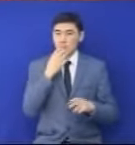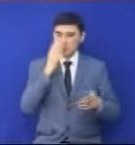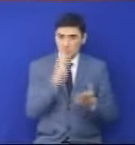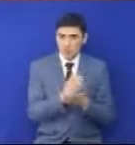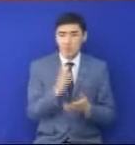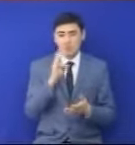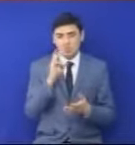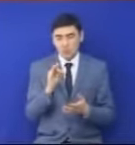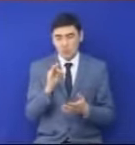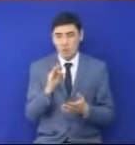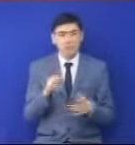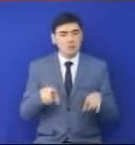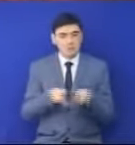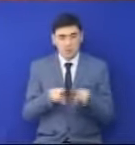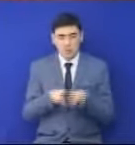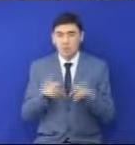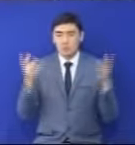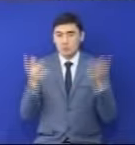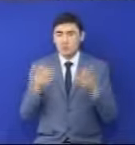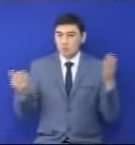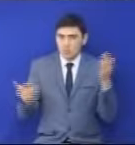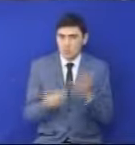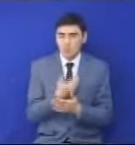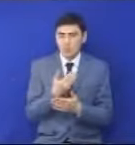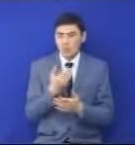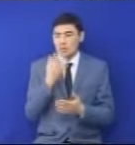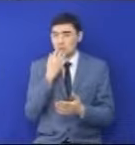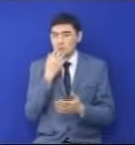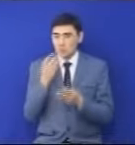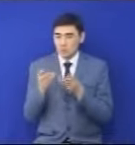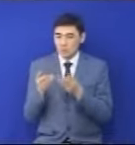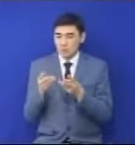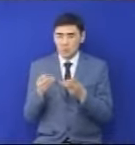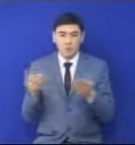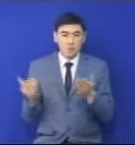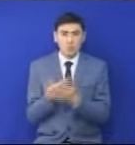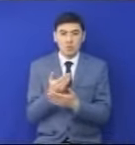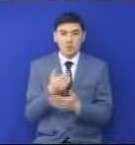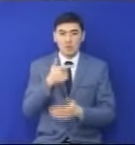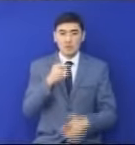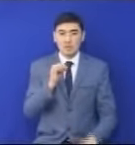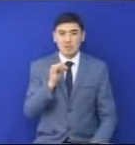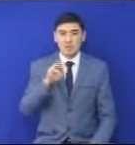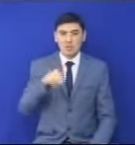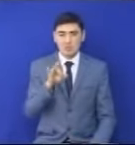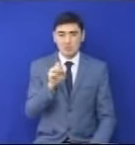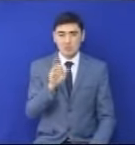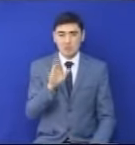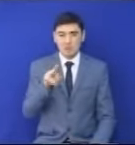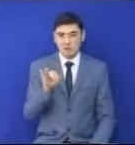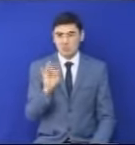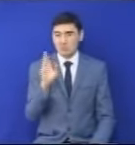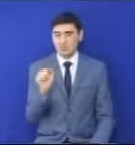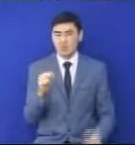Дегенмен вице-министр жылу желілері мен қаланың барлық жылу жүйелерінің гидравликалық жүйесін қайта қарау керектігіне тоқталды.